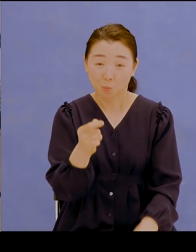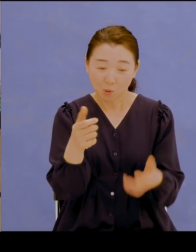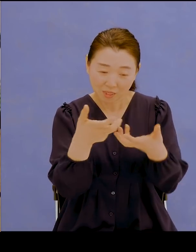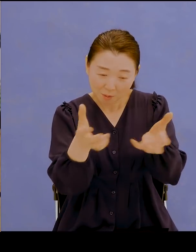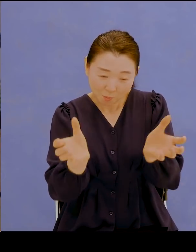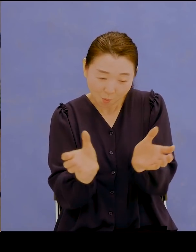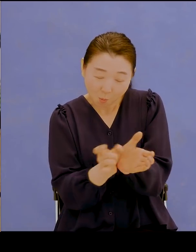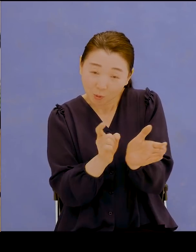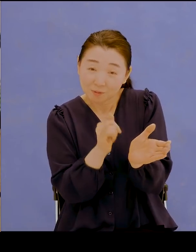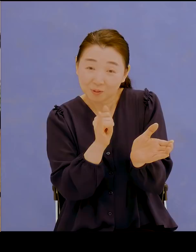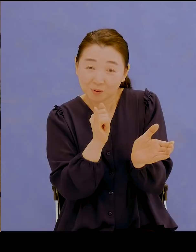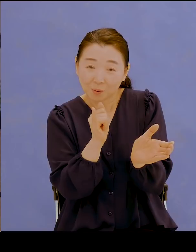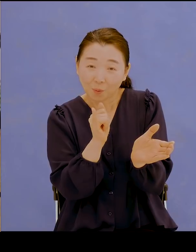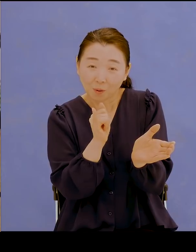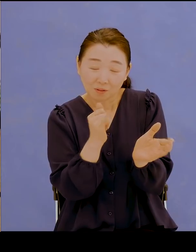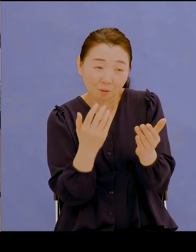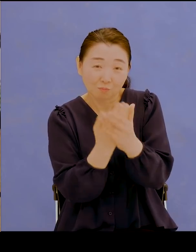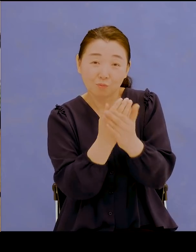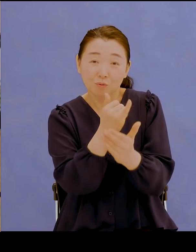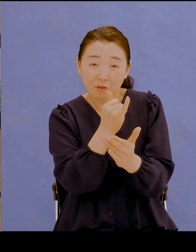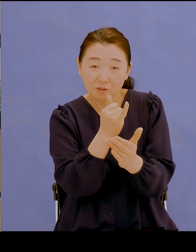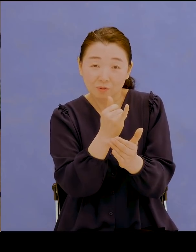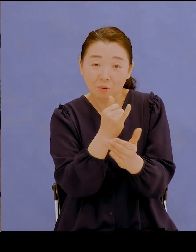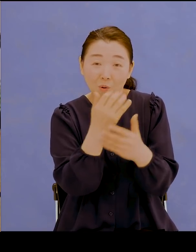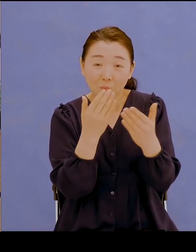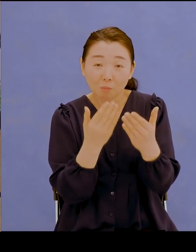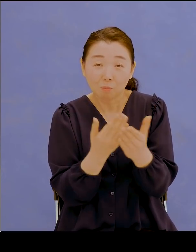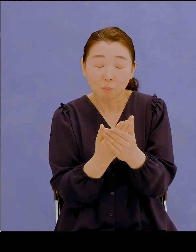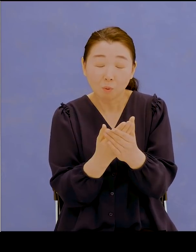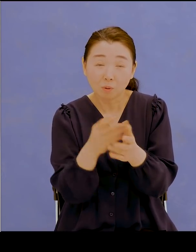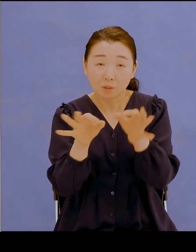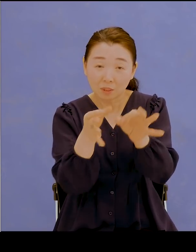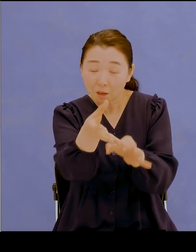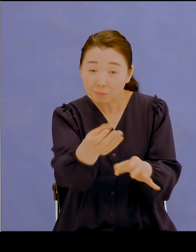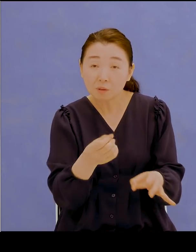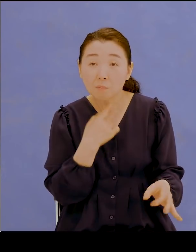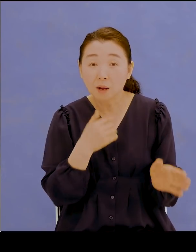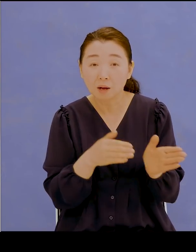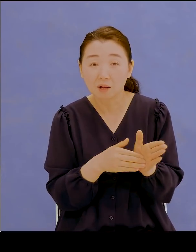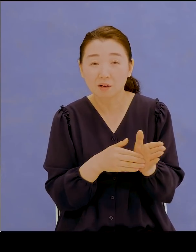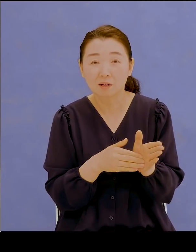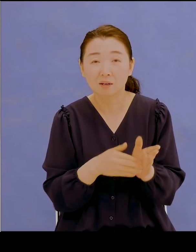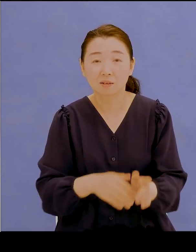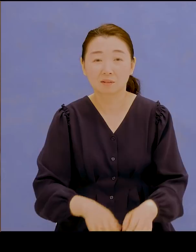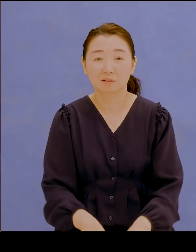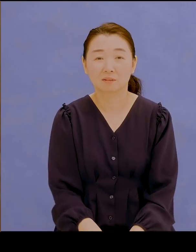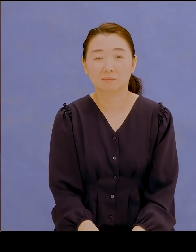모임도 김원희 씨가 하던 셀 모임도 이렇게 부흥이 돼가지고 뭐 상가도 빌리고 그랬어요?